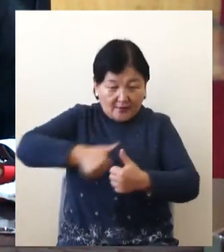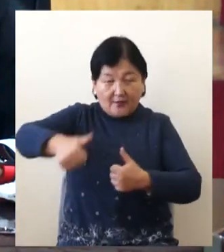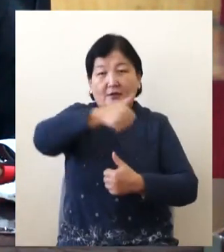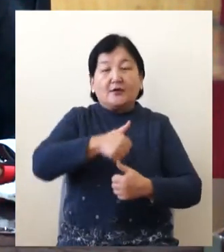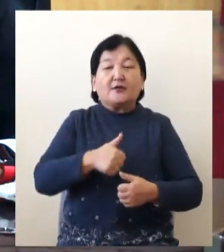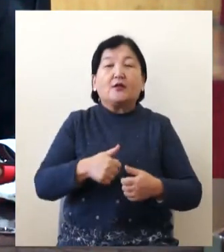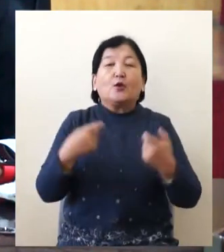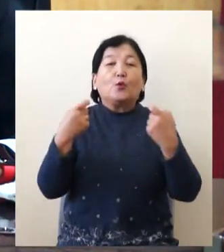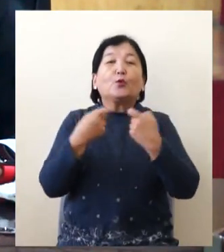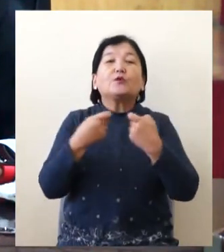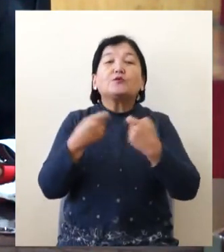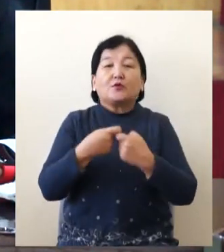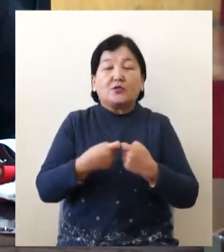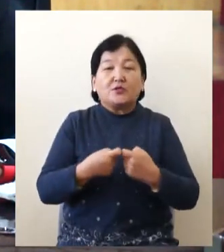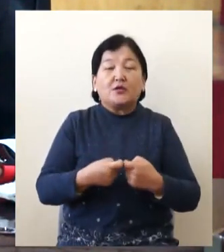үед